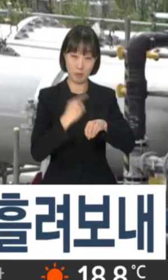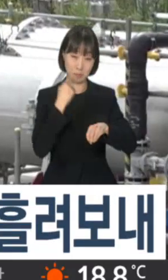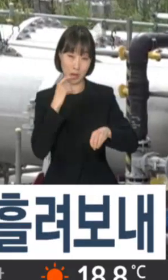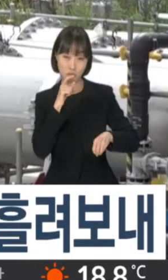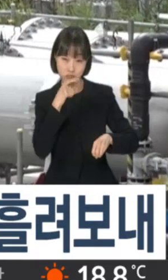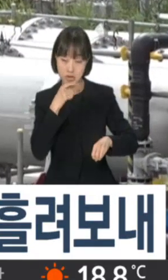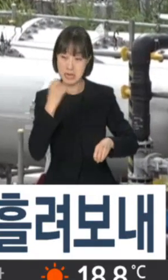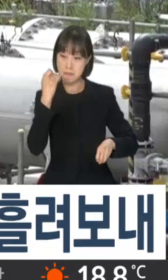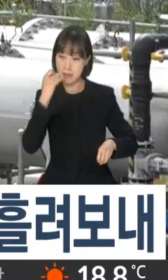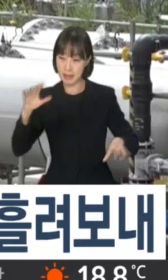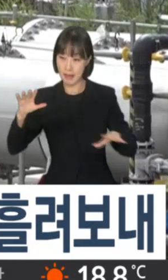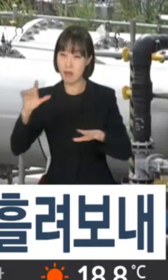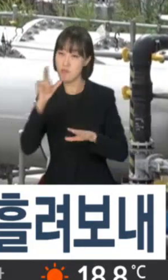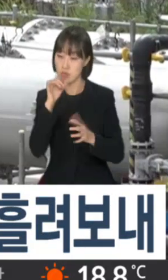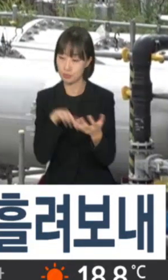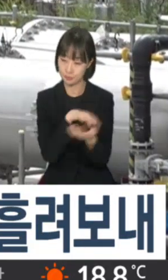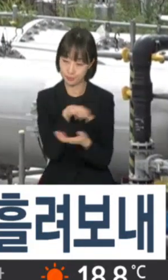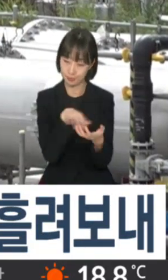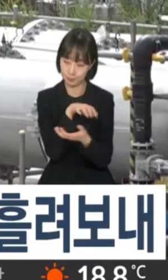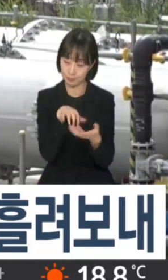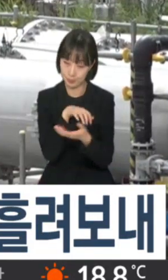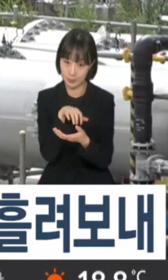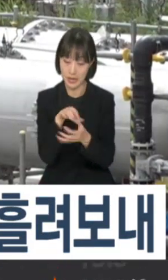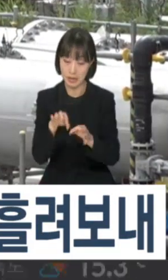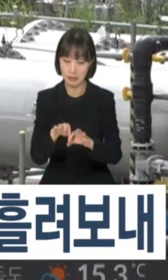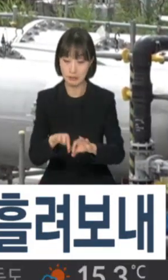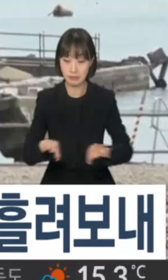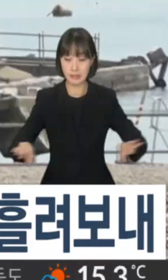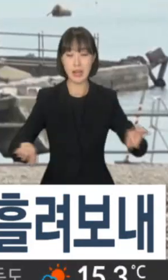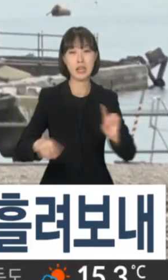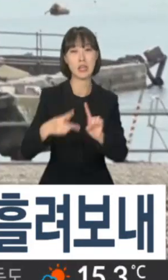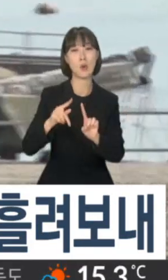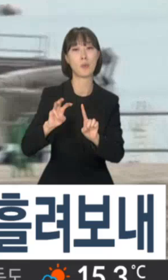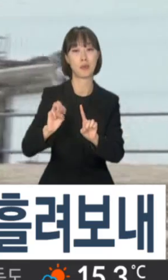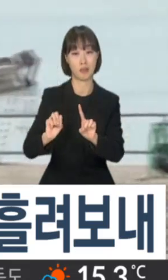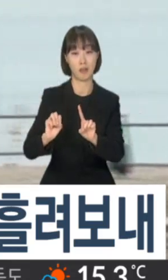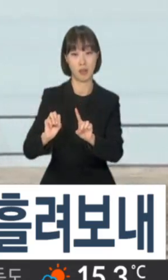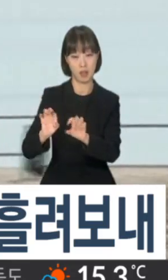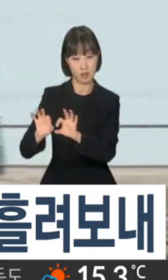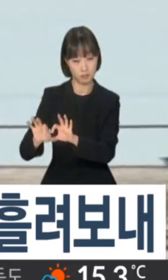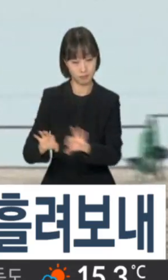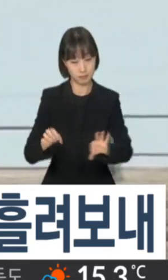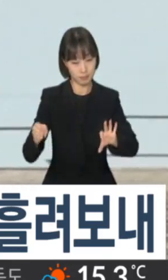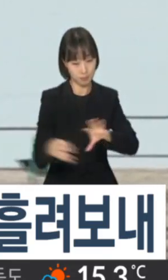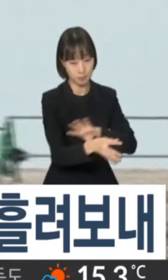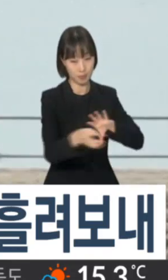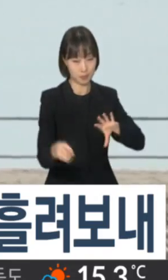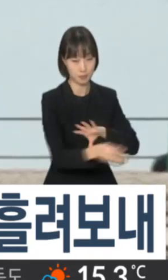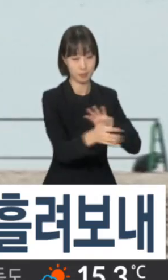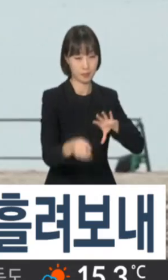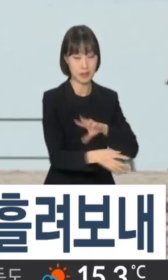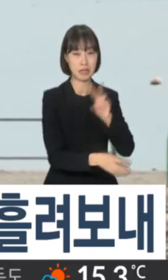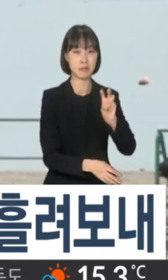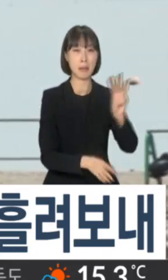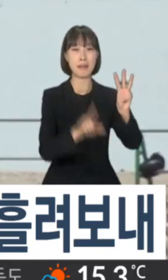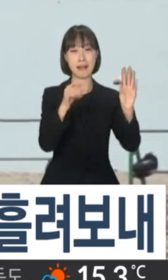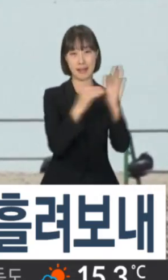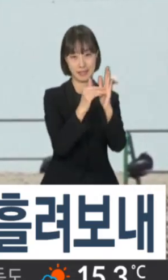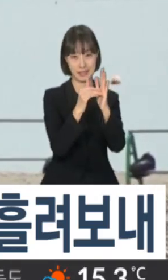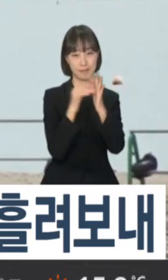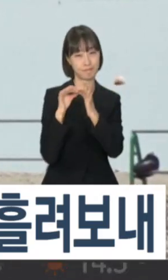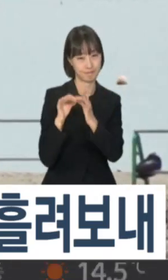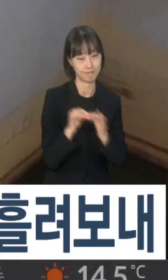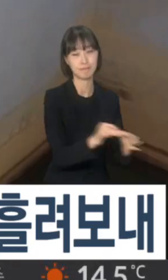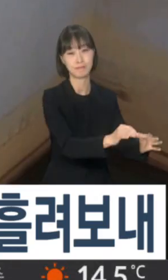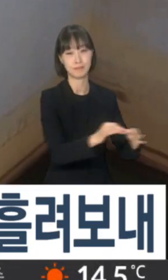뒤 약 1km 길이의 해저 터널을 통해 오는 23일까지 원전 앞바다로 흘려보낼 계획이라고